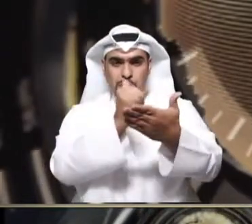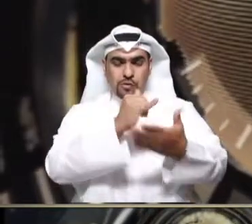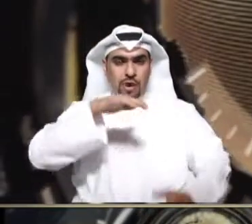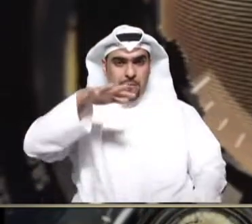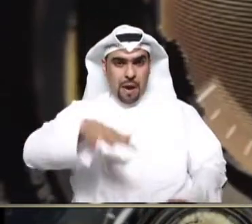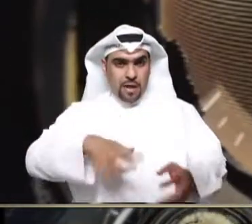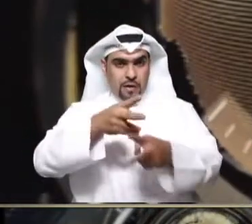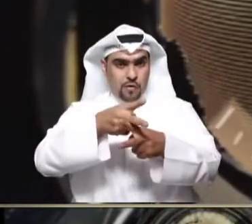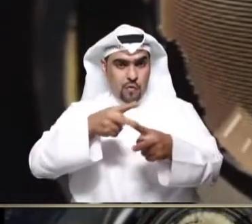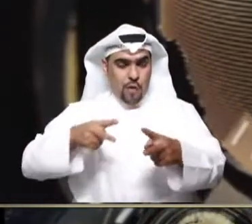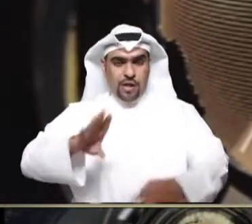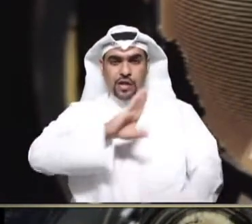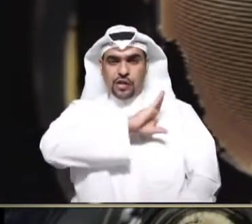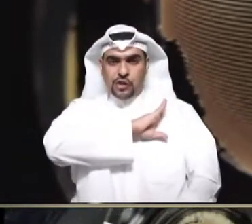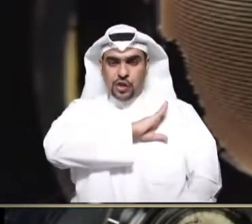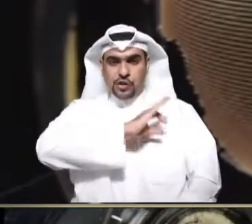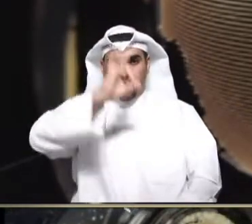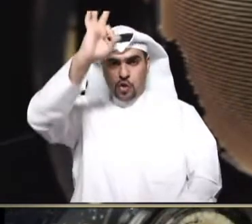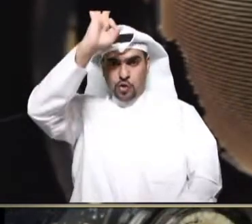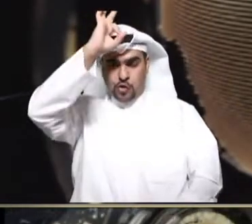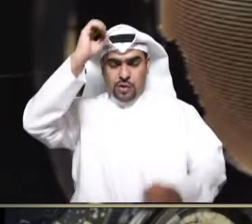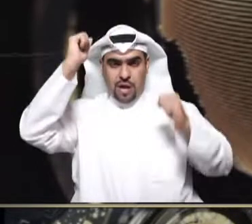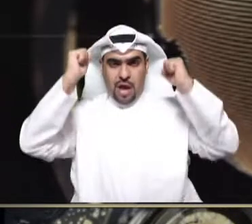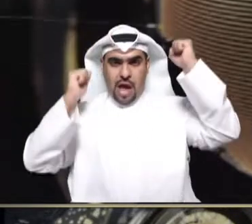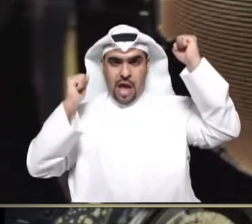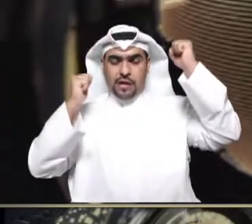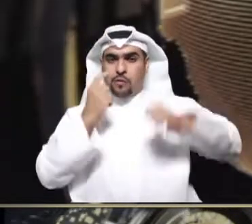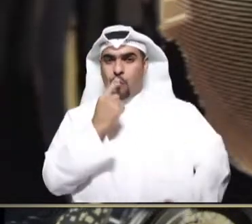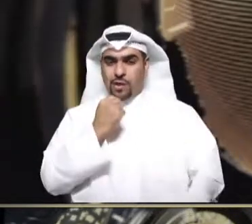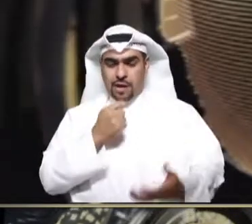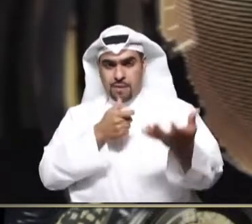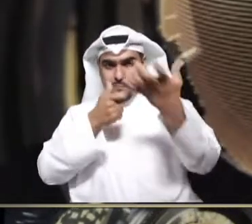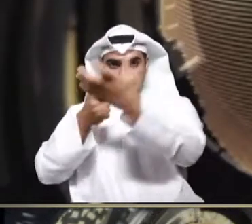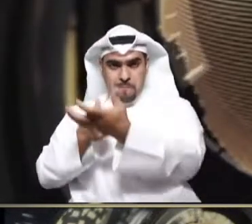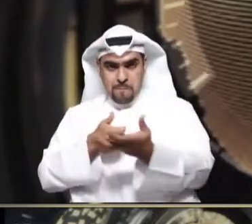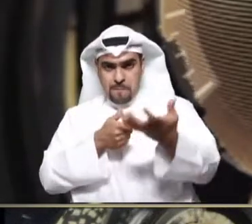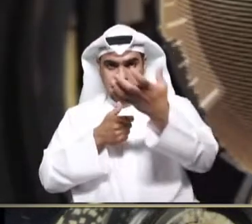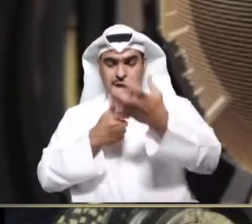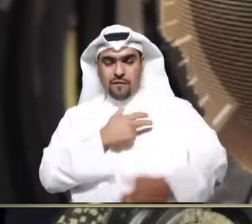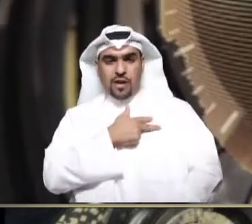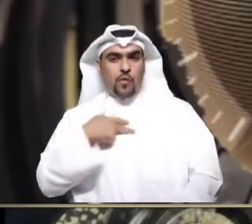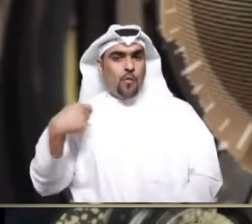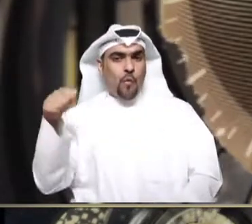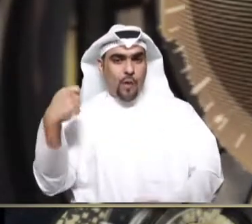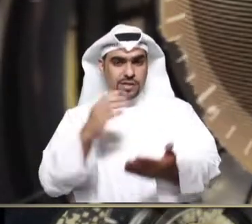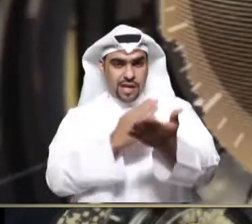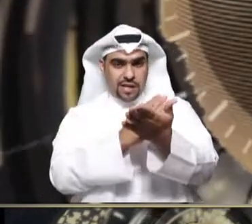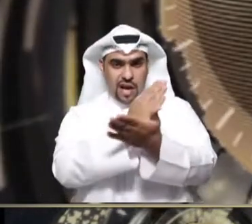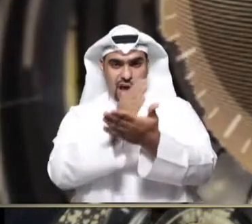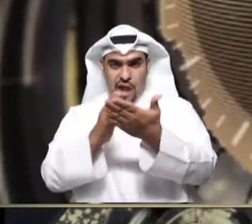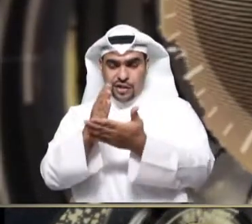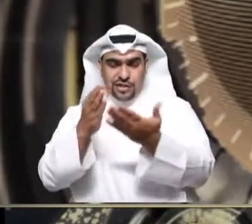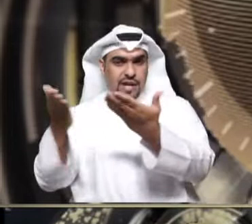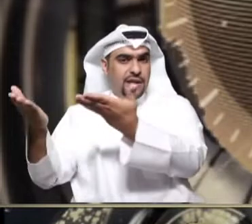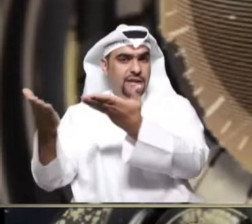والشرطة والحرس الوطني والإدارة العامة للإطفاء والسلك الدبلوماسي في اليوم الأول